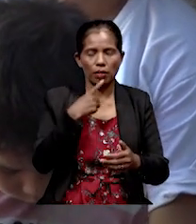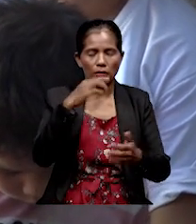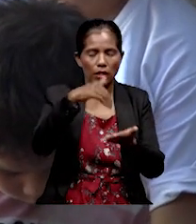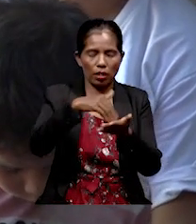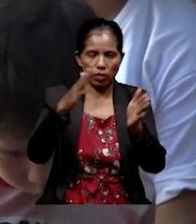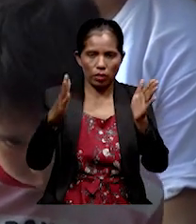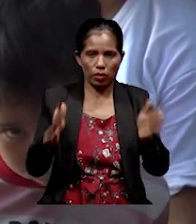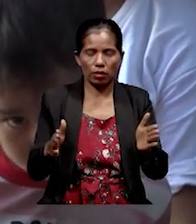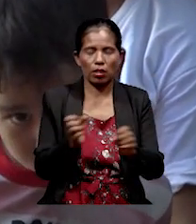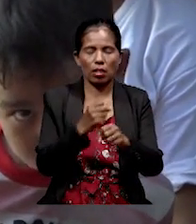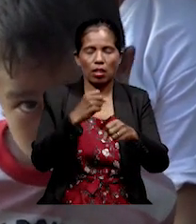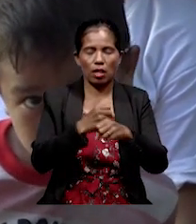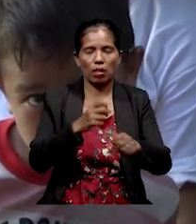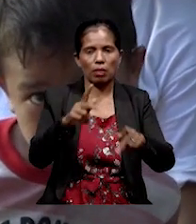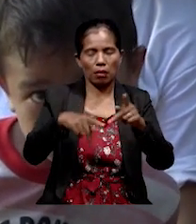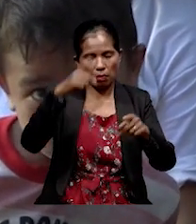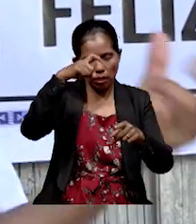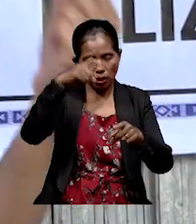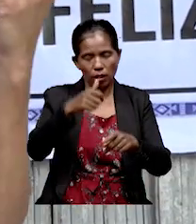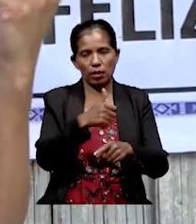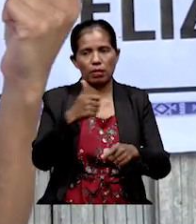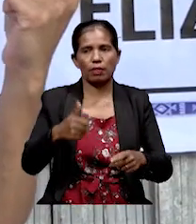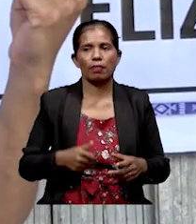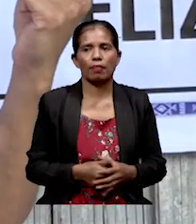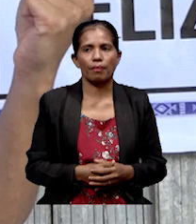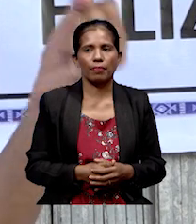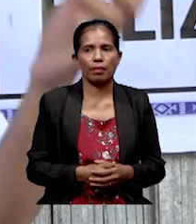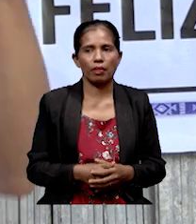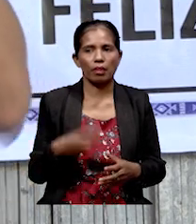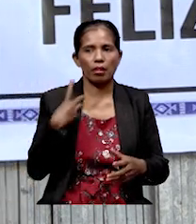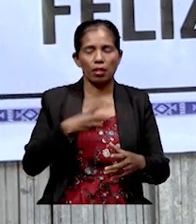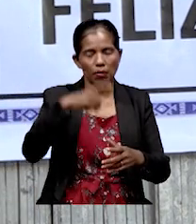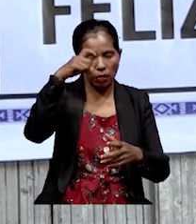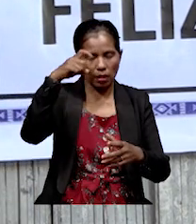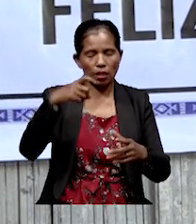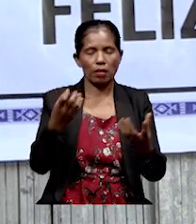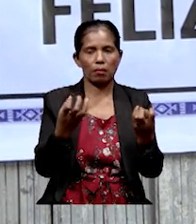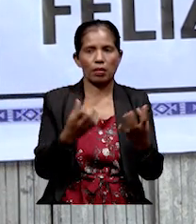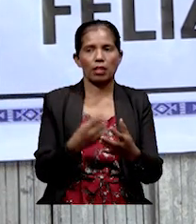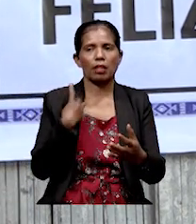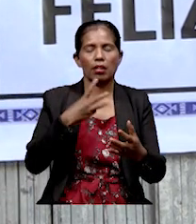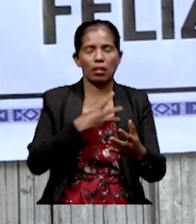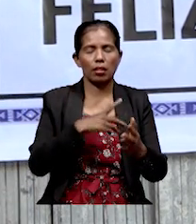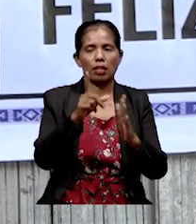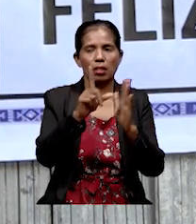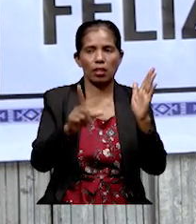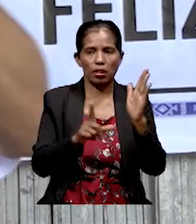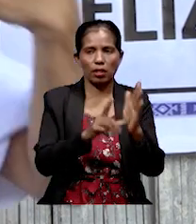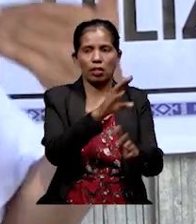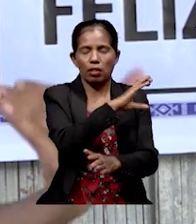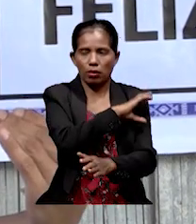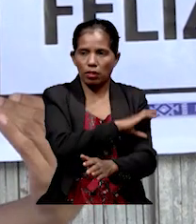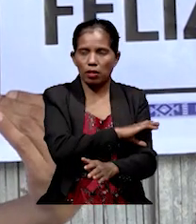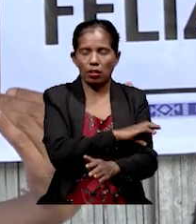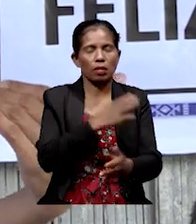estudante, hari centro ba mamatenek nai no selutan. Quando itu diplomata ser makas, itu ne soberania, itu ne defesa, segurança, ne